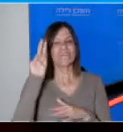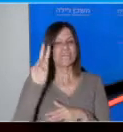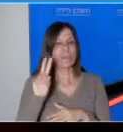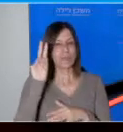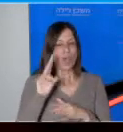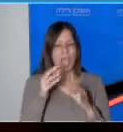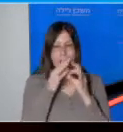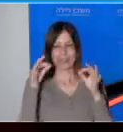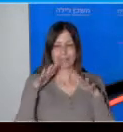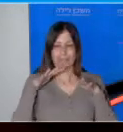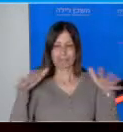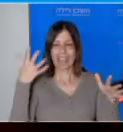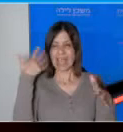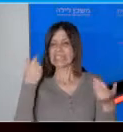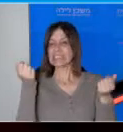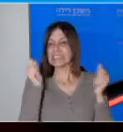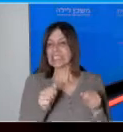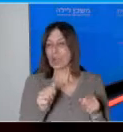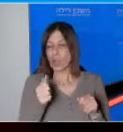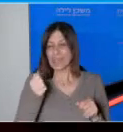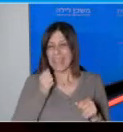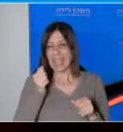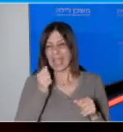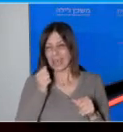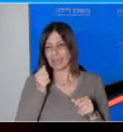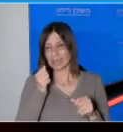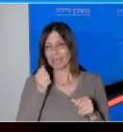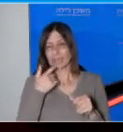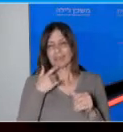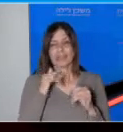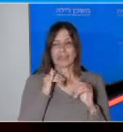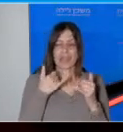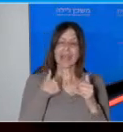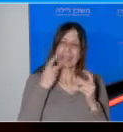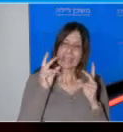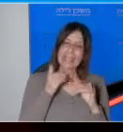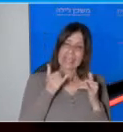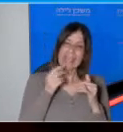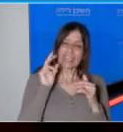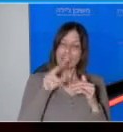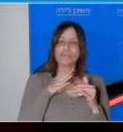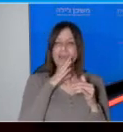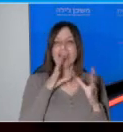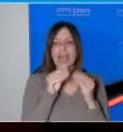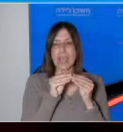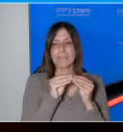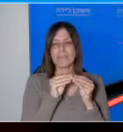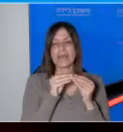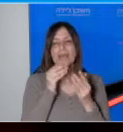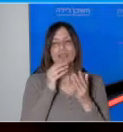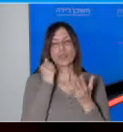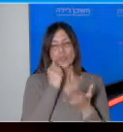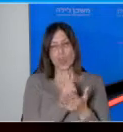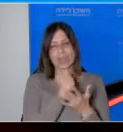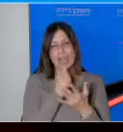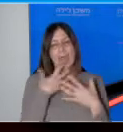היא סגרה את השערים בפני תיירים, כן נגיד, אני לא יכולה להיות אופטימית לחלוטין, כן יש איזושהי בעיה עם התעודה מתחסן